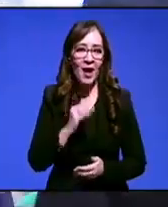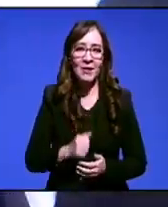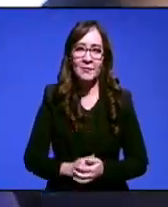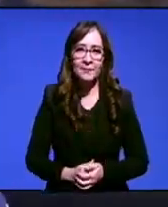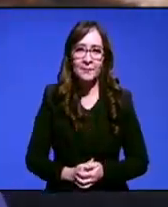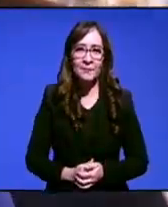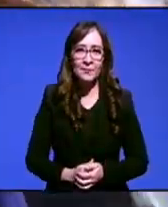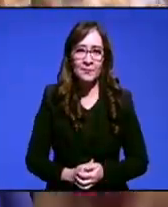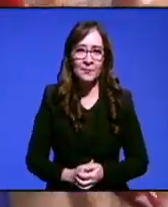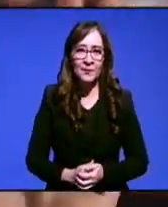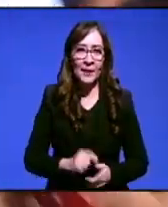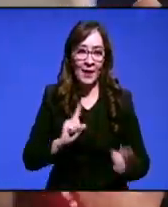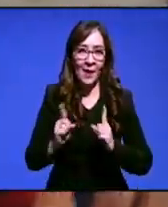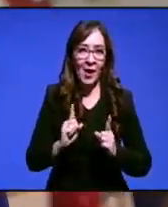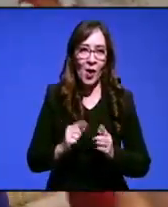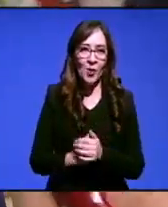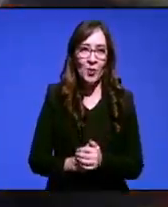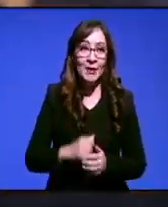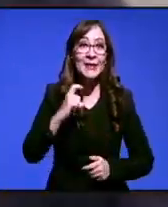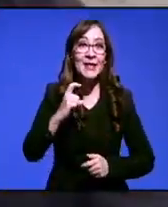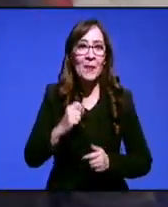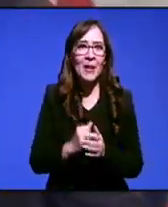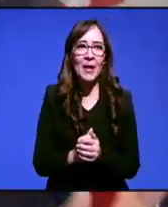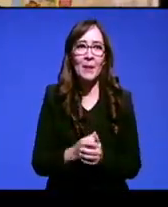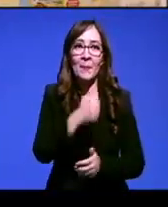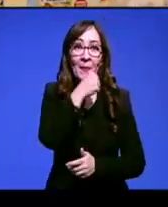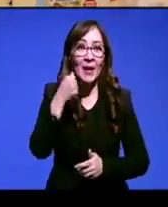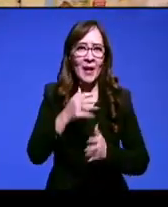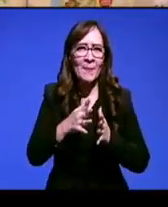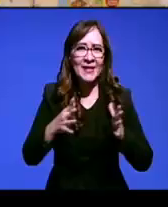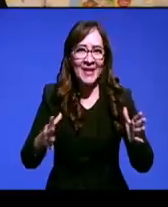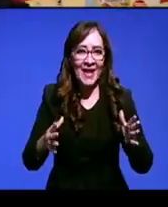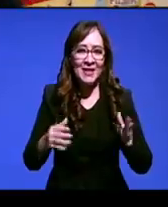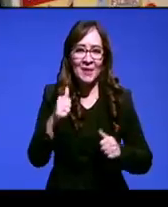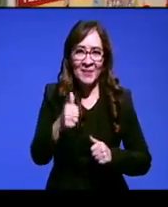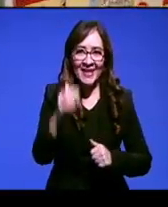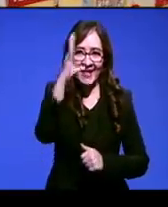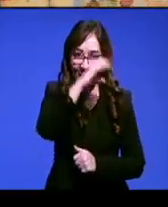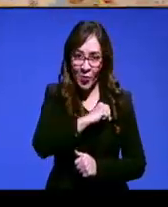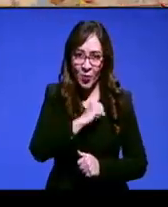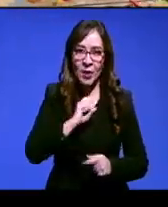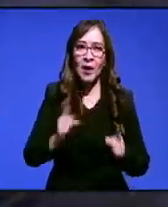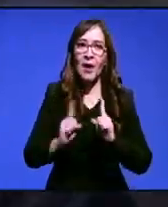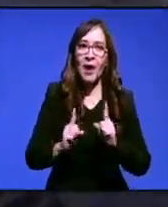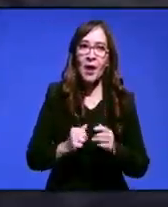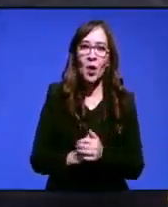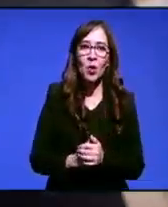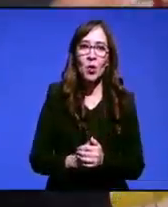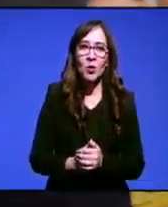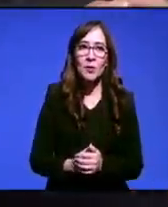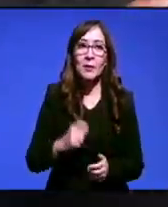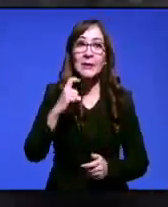Oke, jadi kalau cabai merah besar sih udah tahu ya gimana yang bagus, mana yang enggak. Tapi kalau cabai merah keriting gimana?